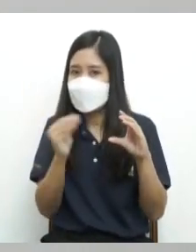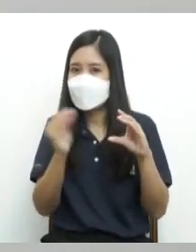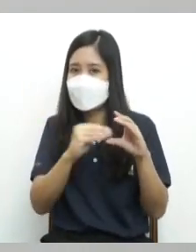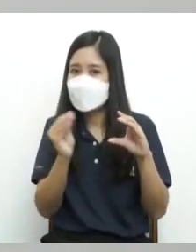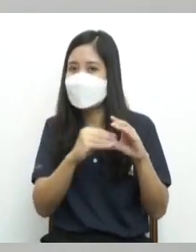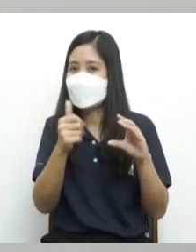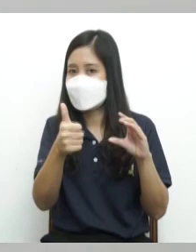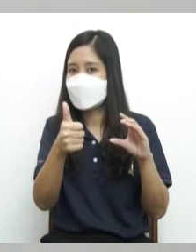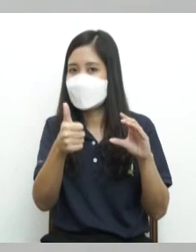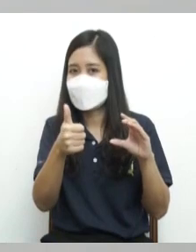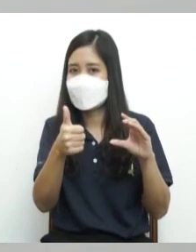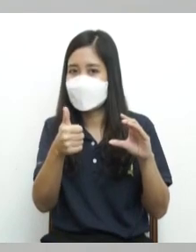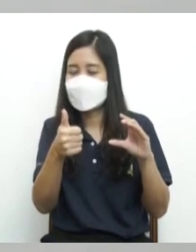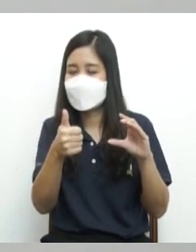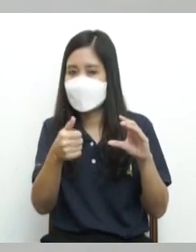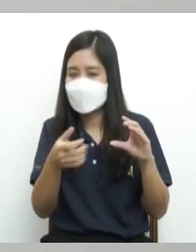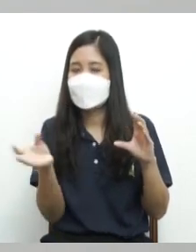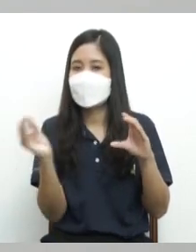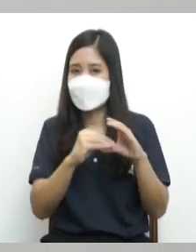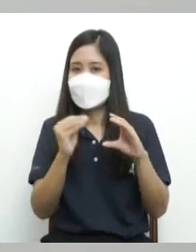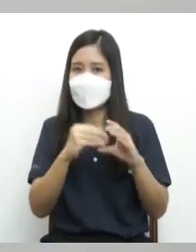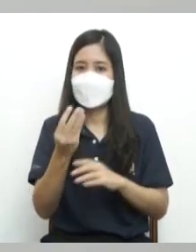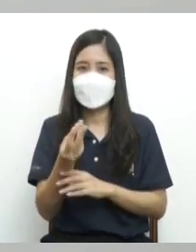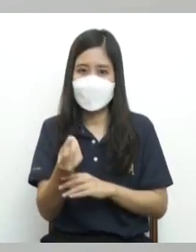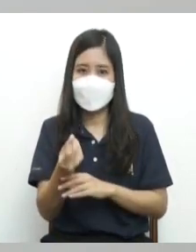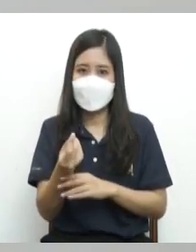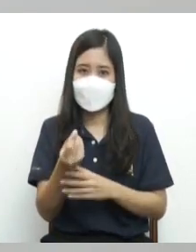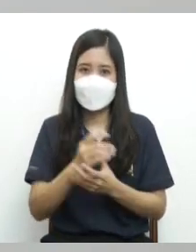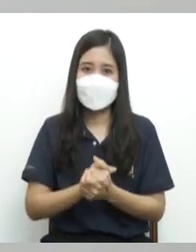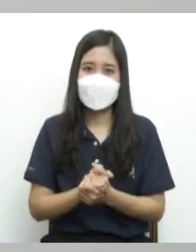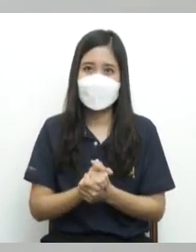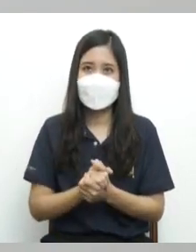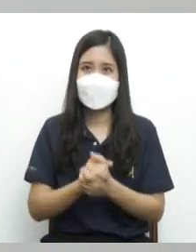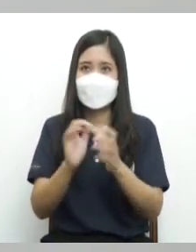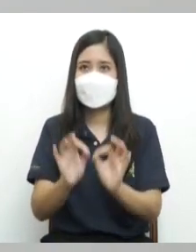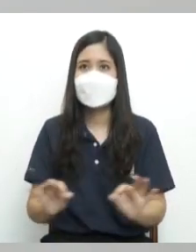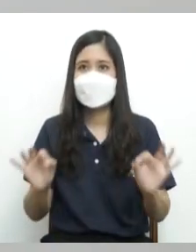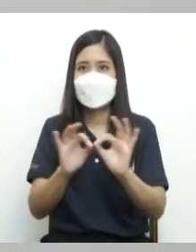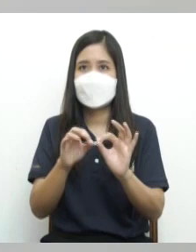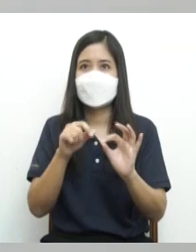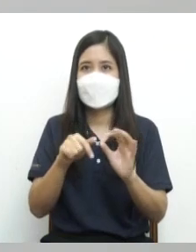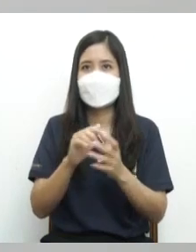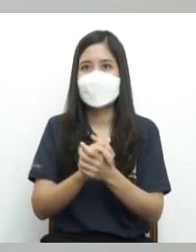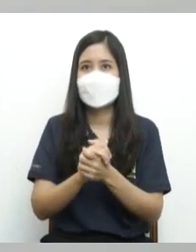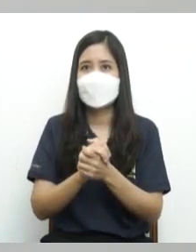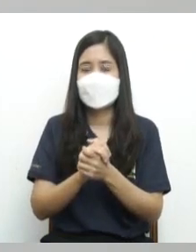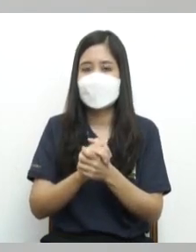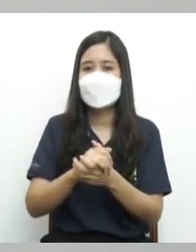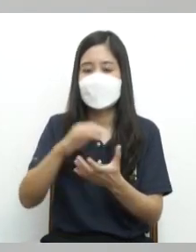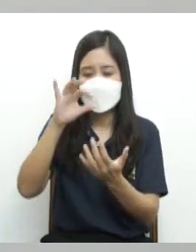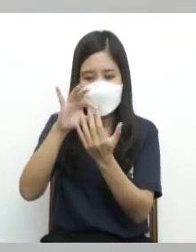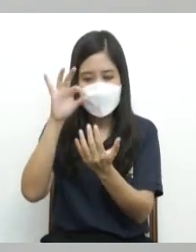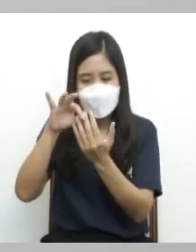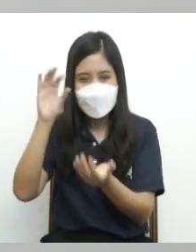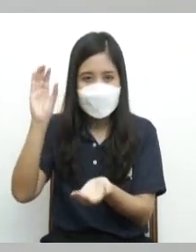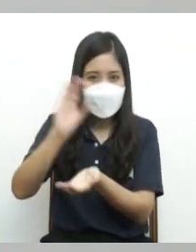ขึ้น2ออมให้เร็วขึ้นนะคะที่3สำคัญที่สุดมากไปกว่านั้นก็คือว่าการเลือกแผนลงทุนที่ถูกต้องตอนนี้